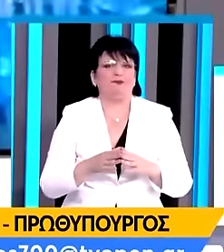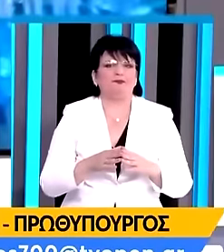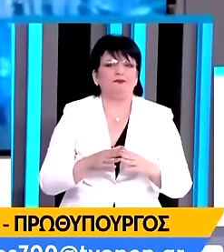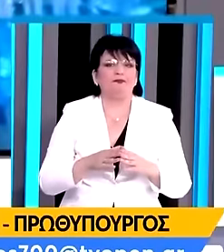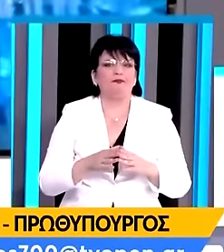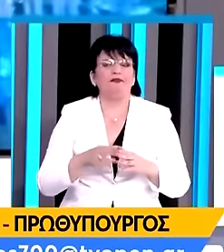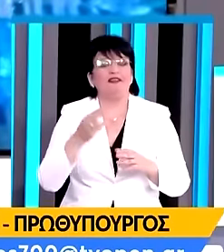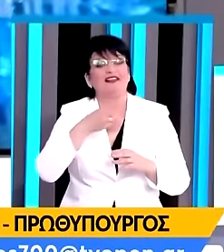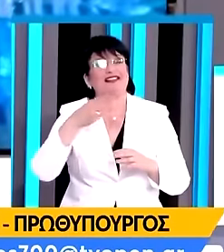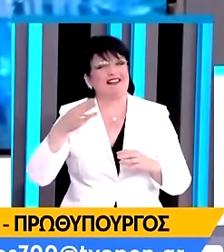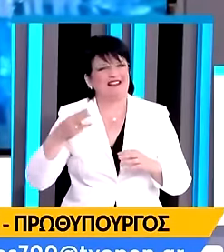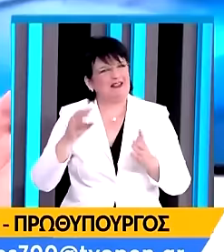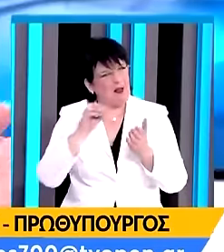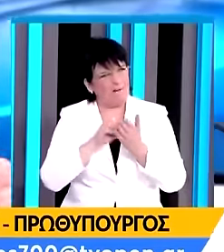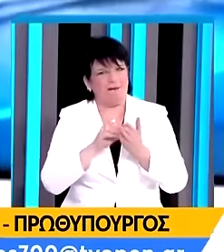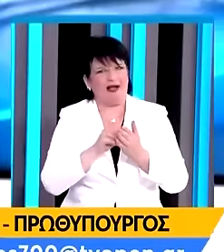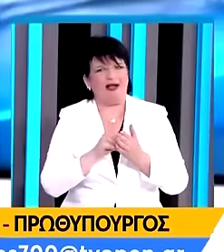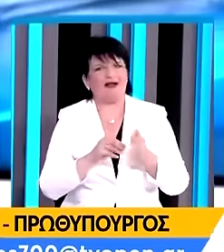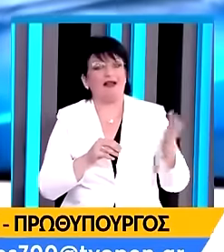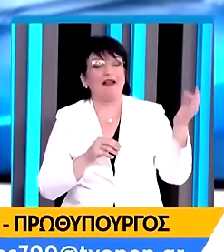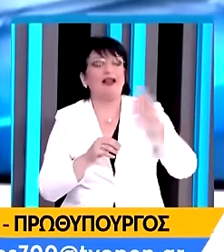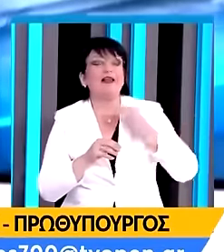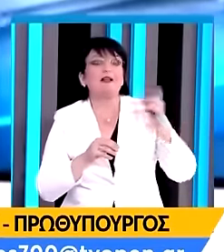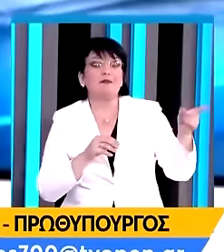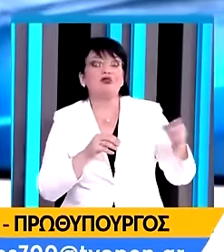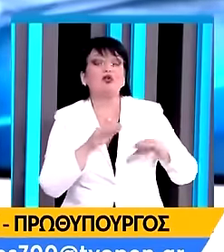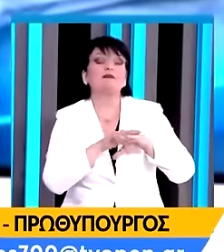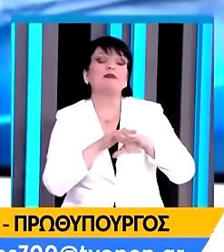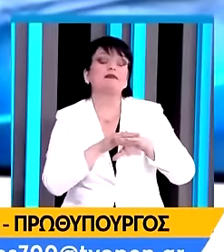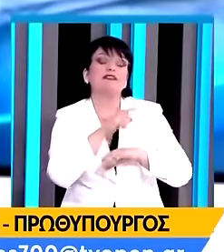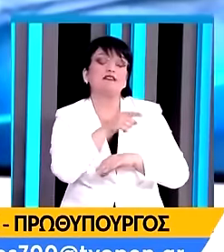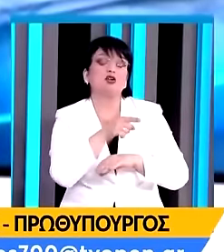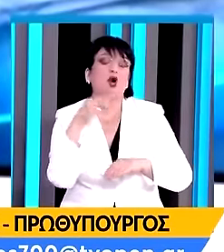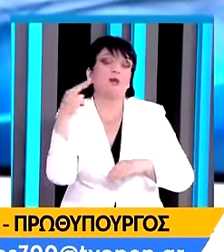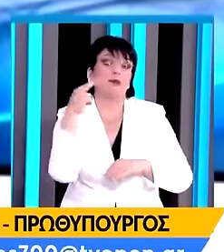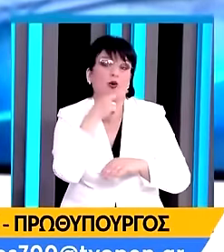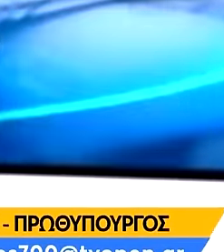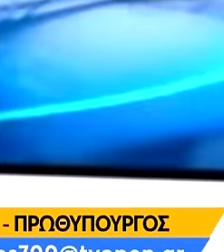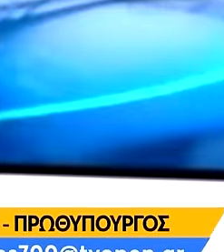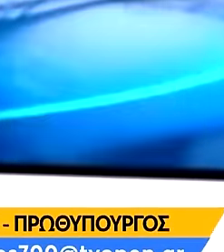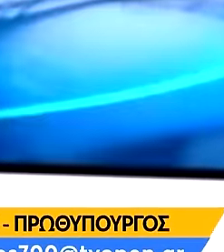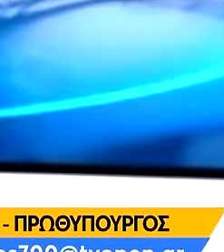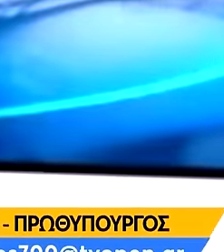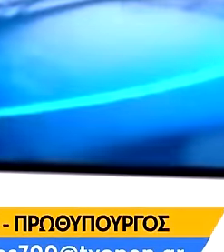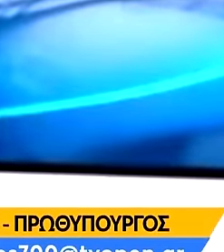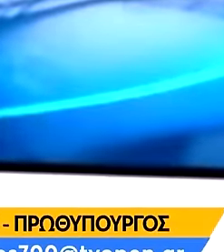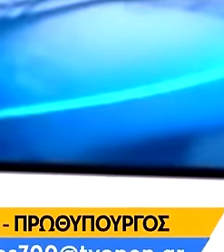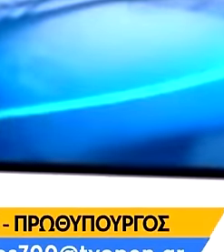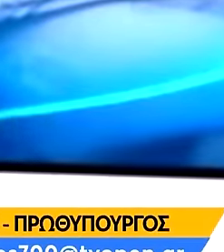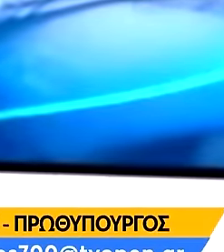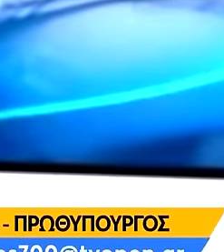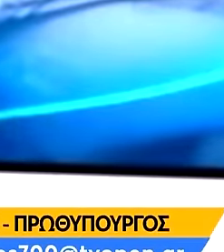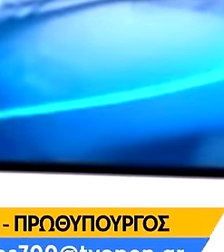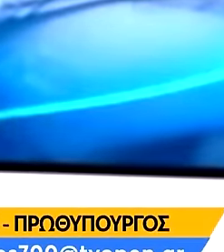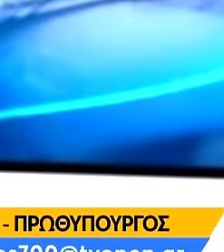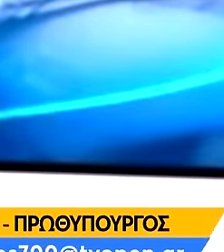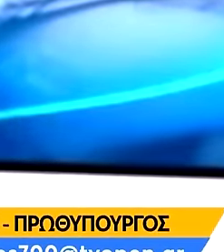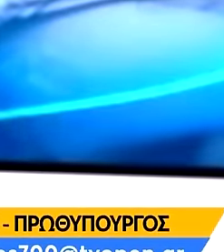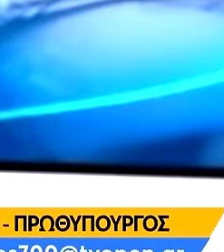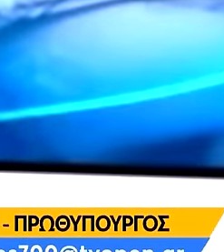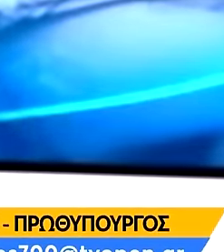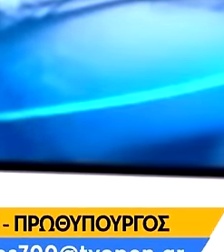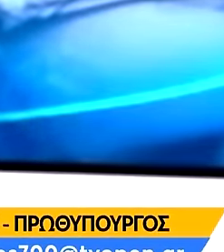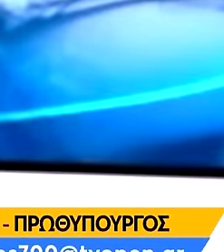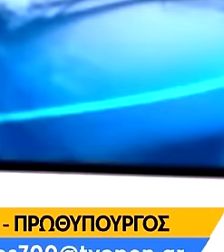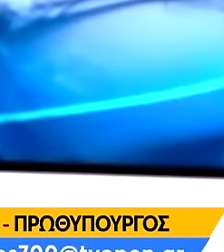αντιπολίτευση. Πάλι ναι, θέλω να ζητήσει τη συγγνώμη, λέει. Ναι, και όχι μόνο αυτό. Εδώ ο κύριος Κασελάκης, τον άκουσα και την εκπρόσωπο τύπου, ακούω και τον κύριο Κασελάκη